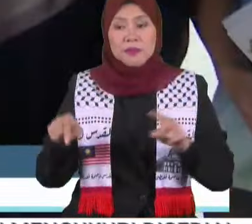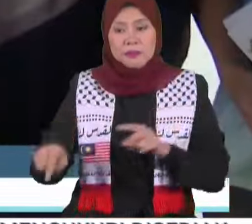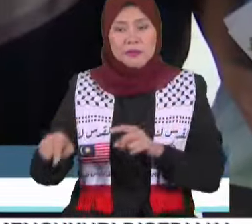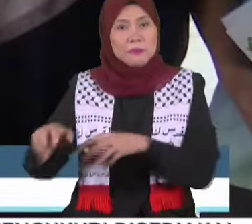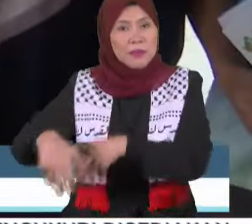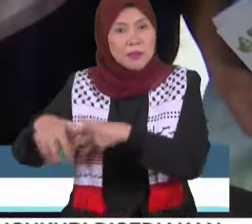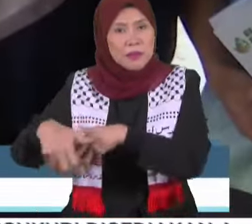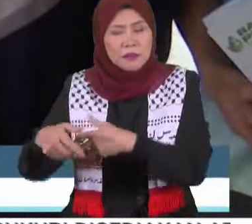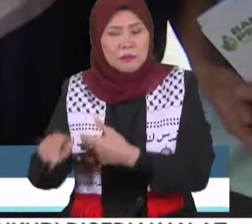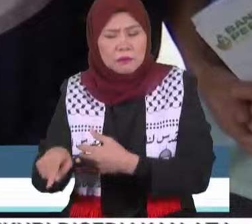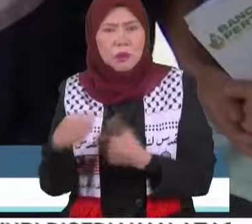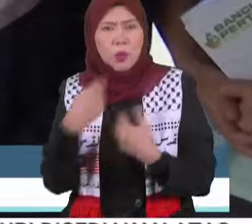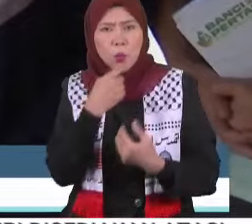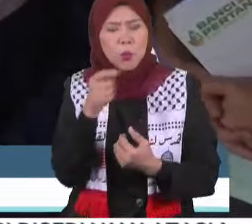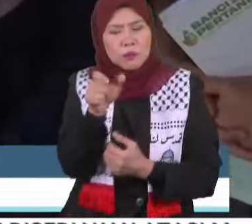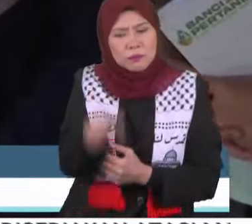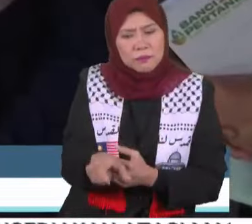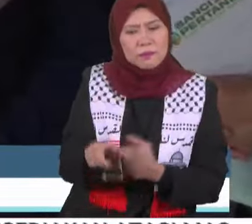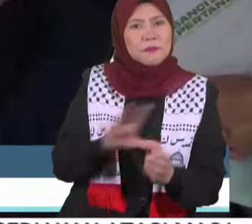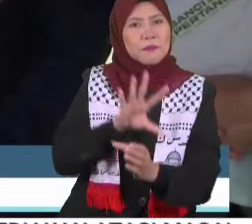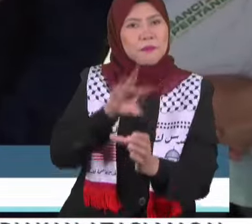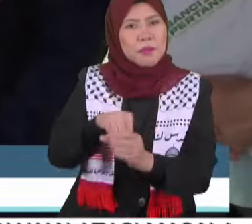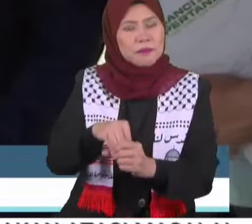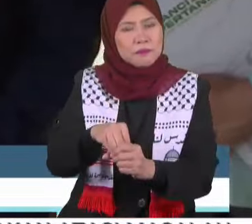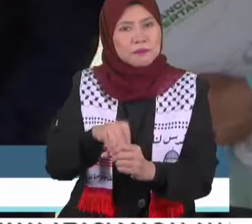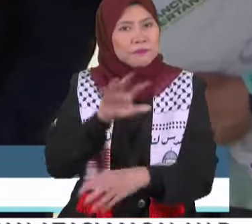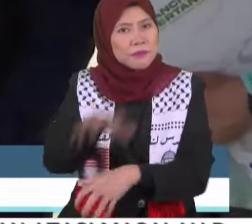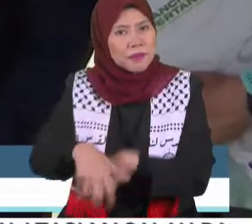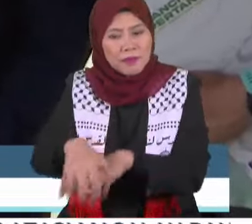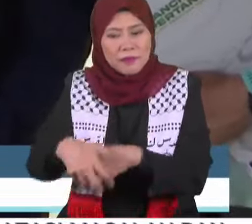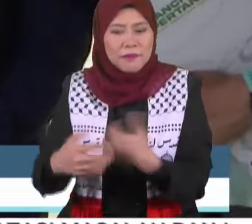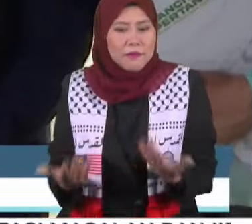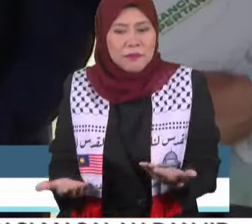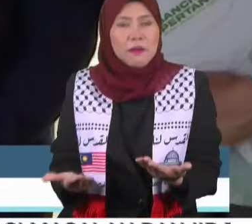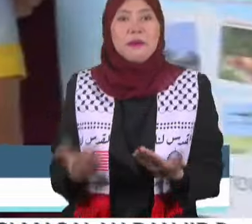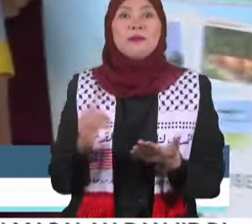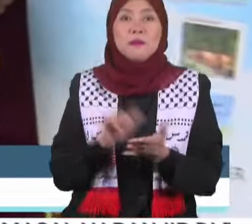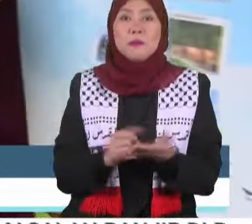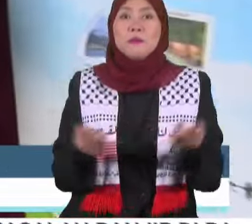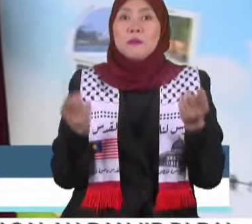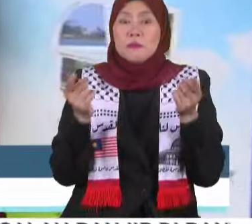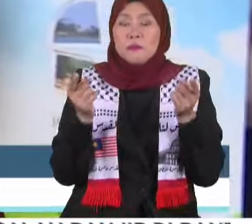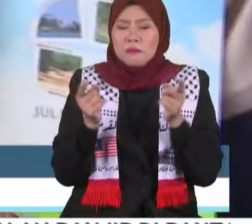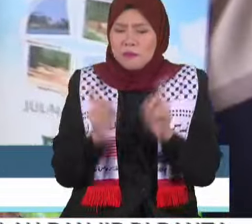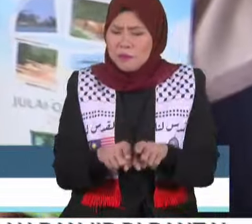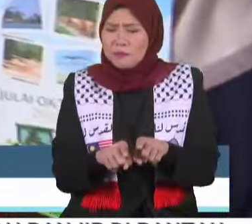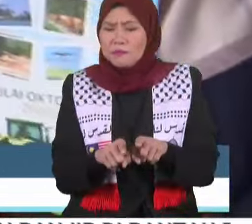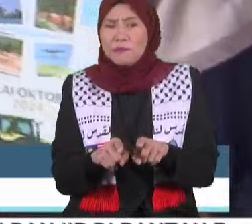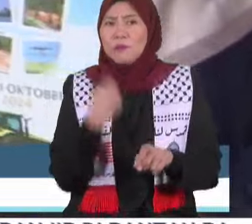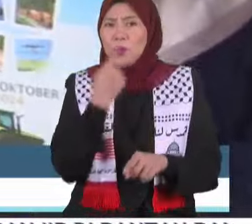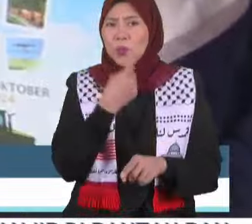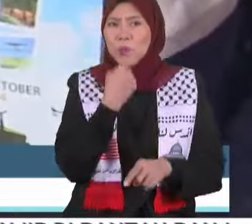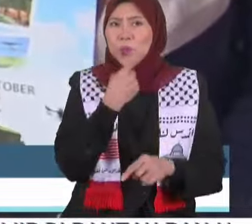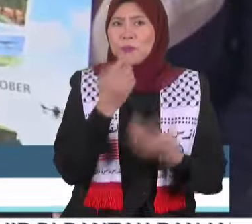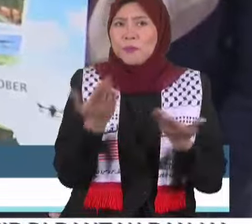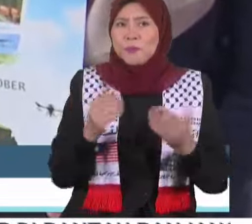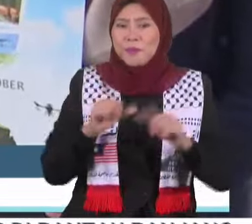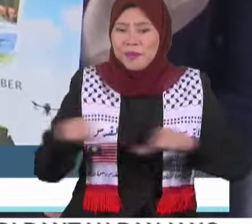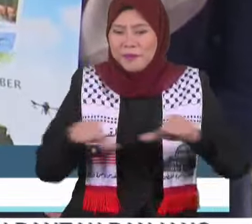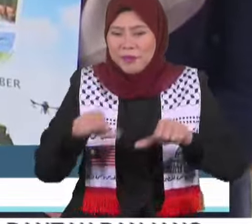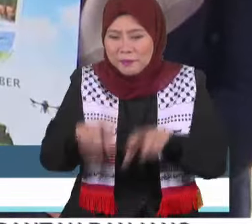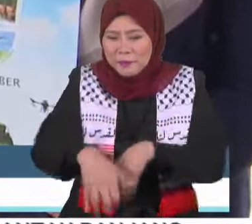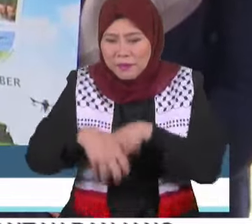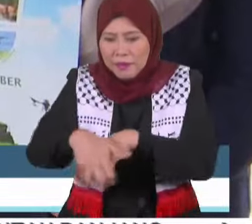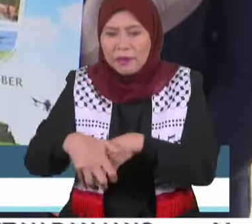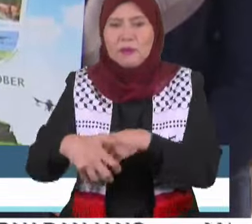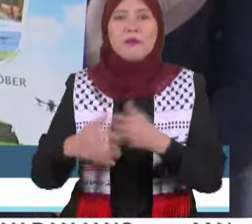kena pastikan siapakah yang terlibat dalam sektor pertanian. Masalahnya berlaku bila mana yang memiliki aktiviti pertanian